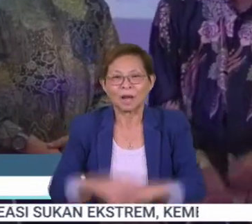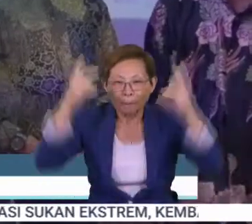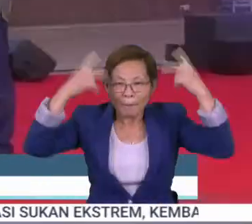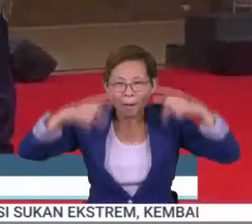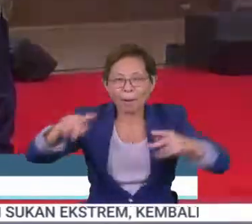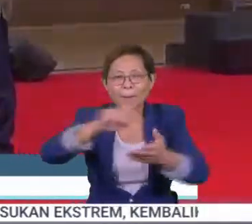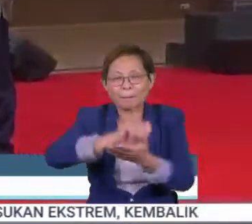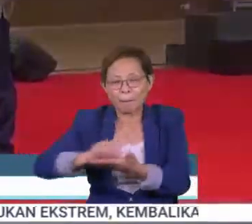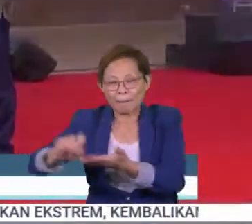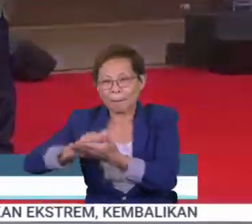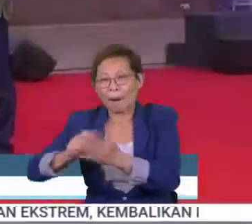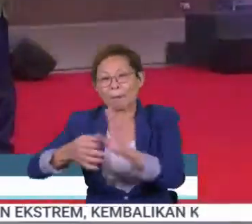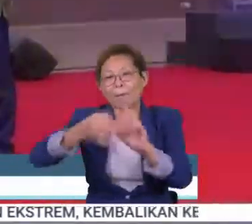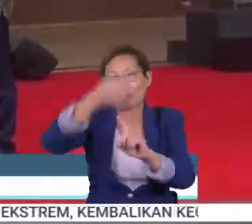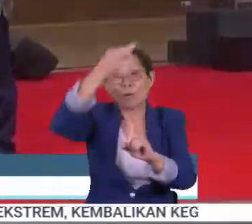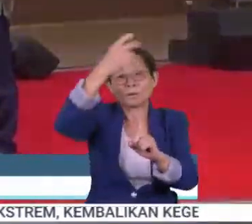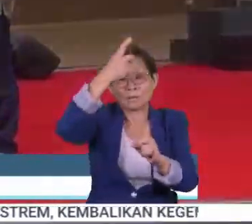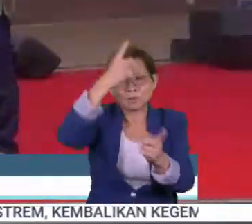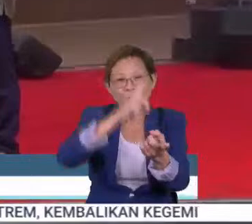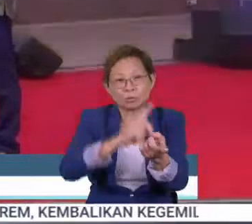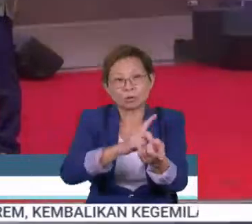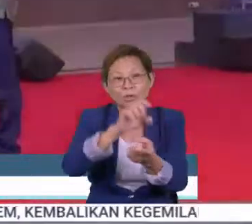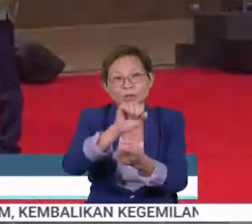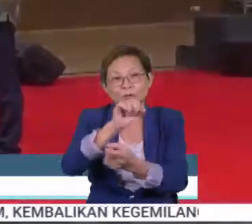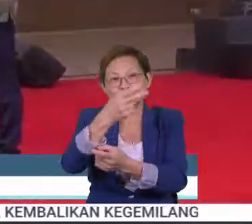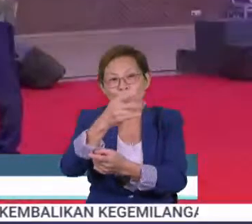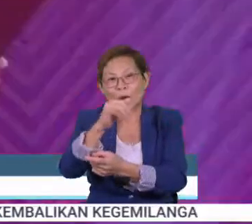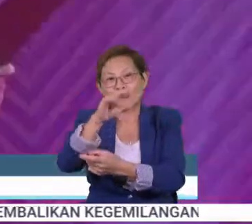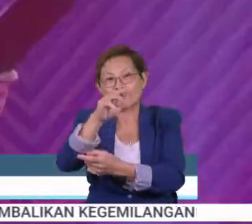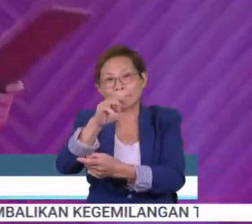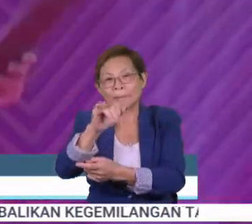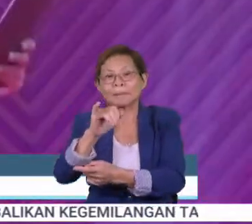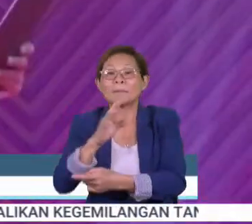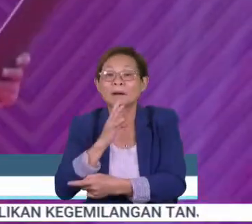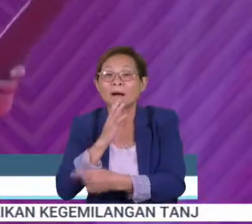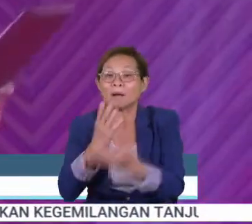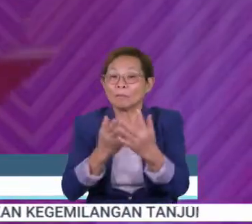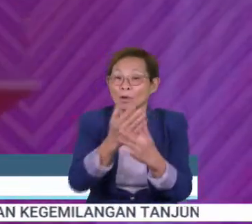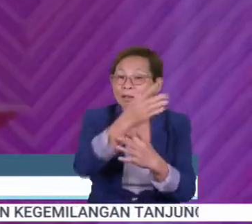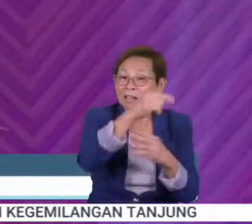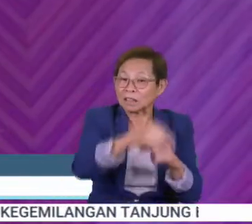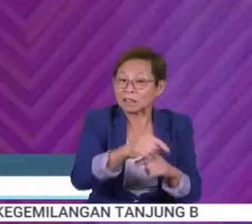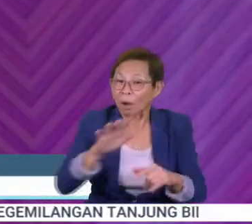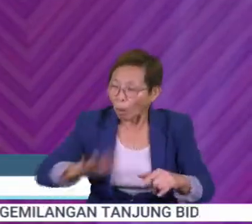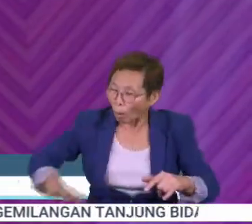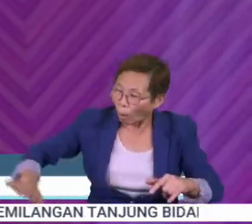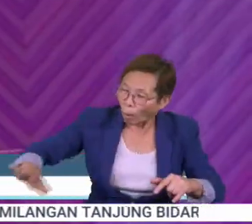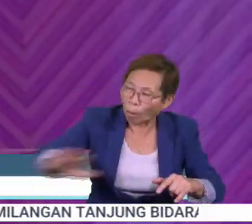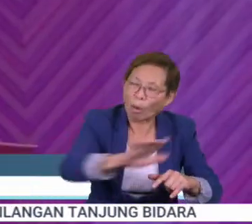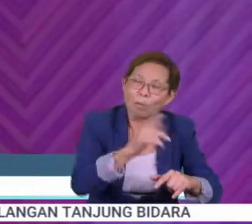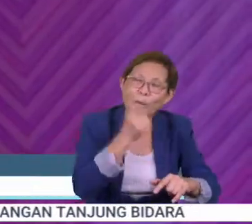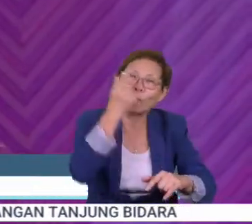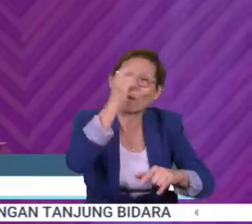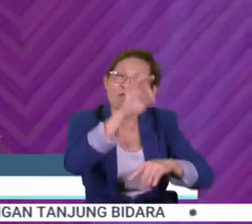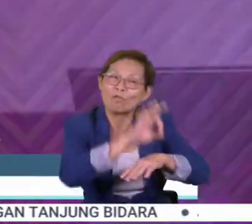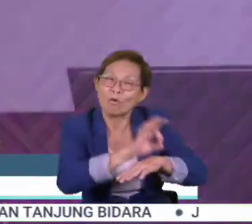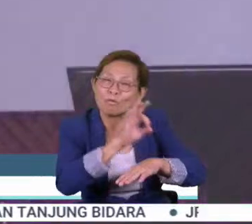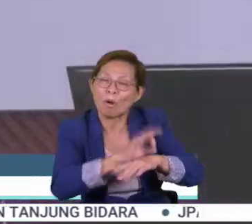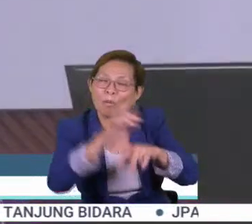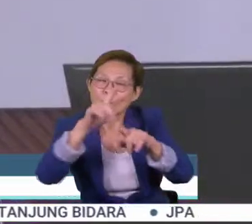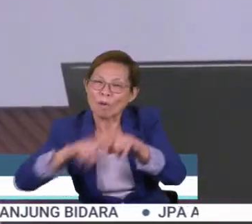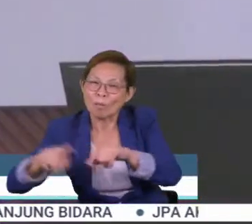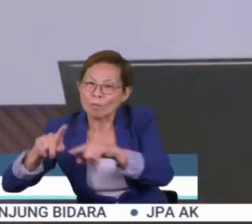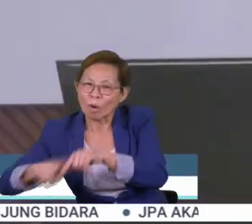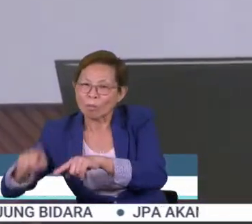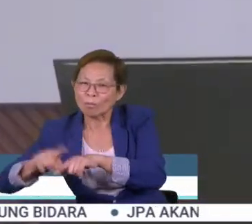Presiden Karyawan Pulau Pinang, Datuk Dr. Suhaimi Abdul Aziz berkata, menerusinya juga orang ramai dapat memahami fungsi